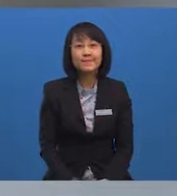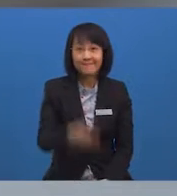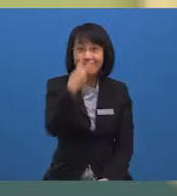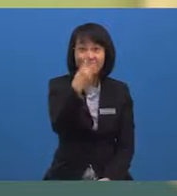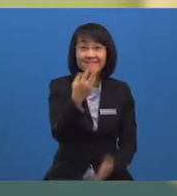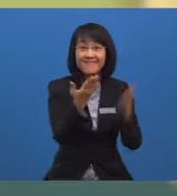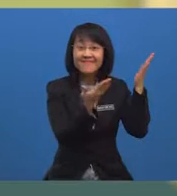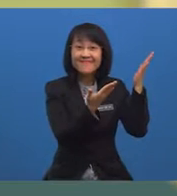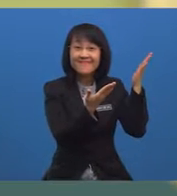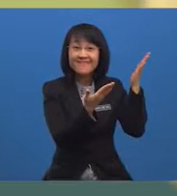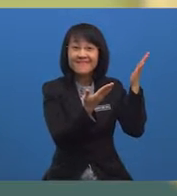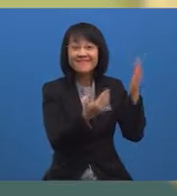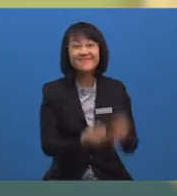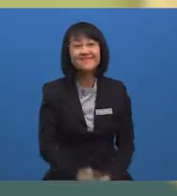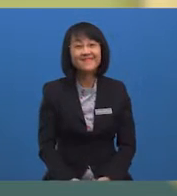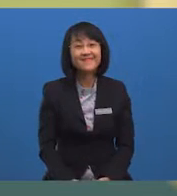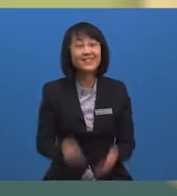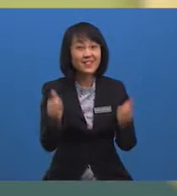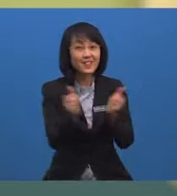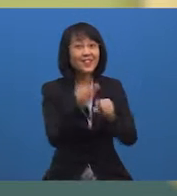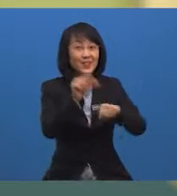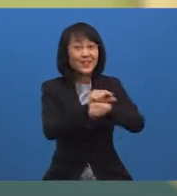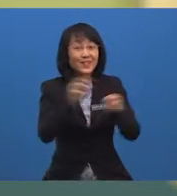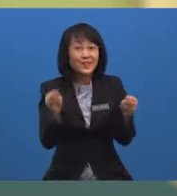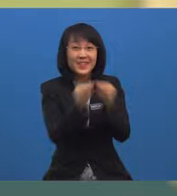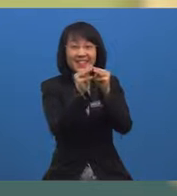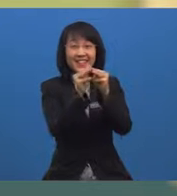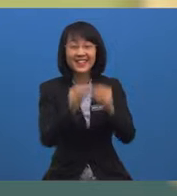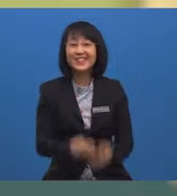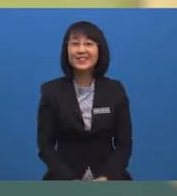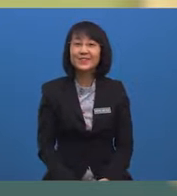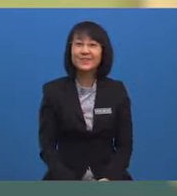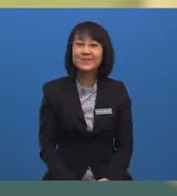Tengok. Dengan menggunakan magnet.